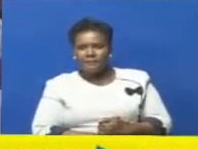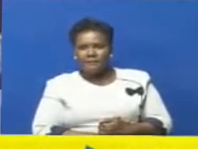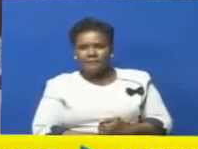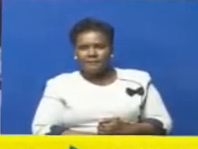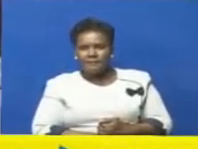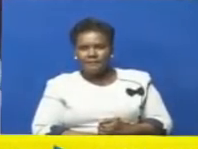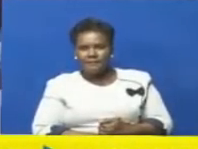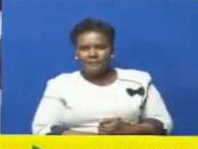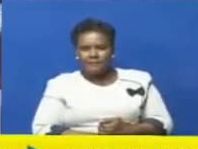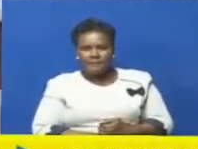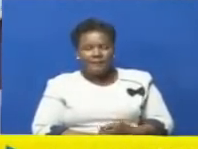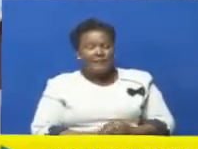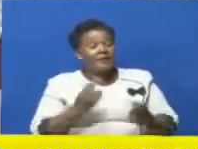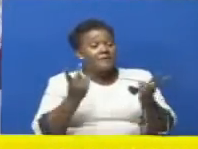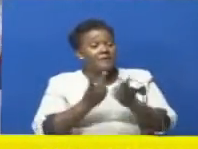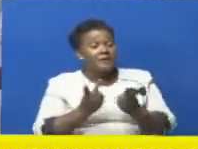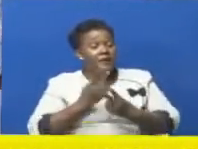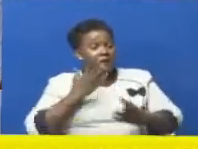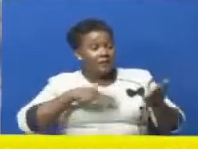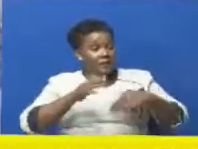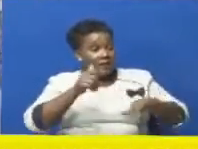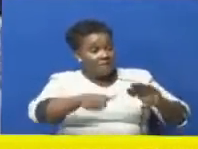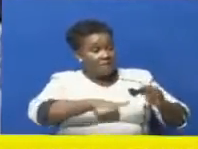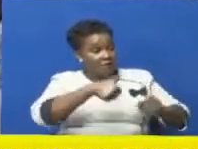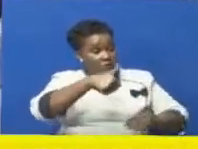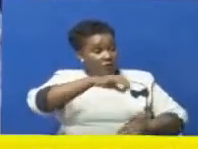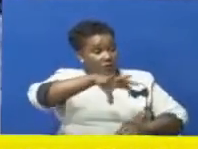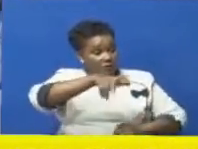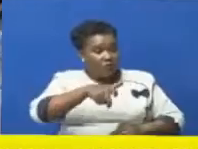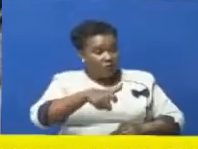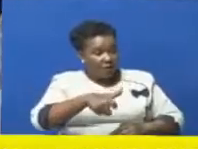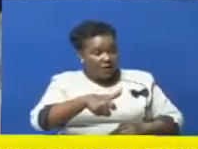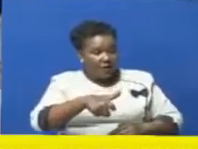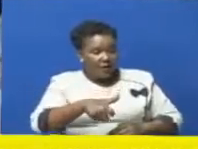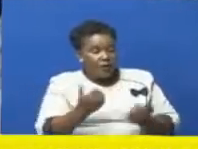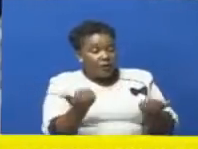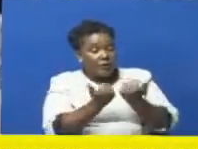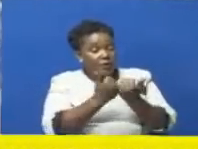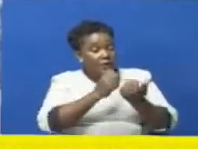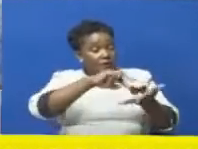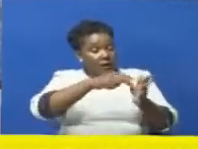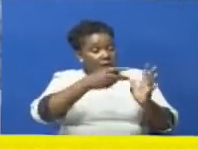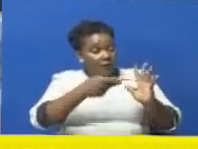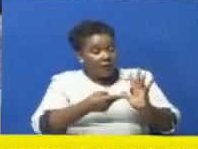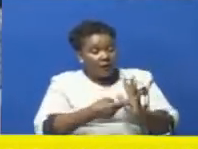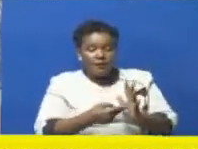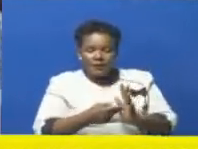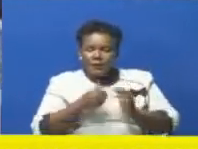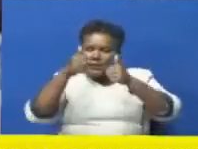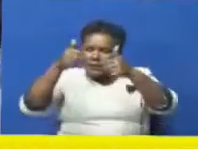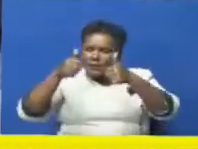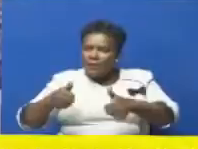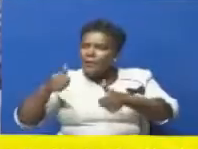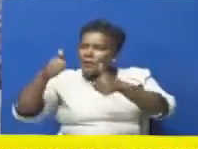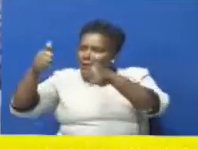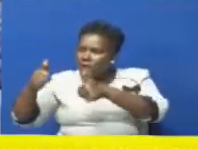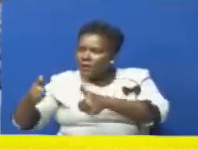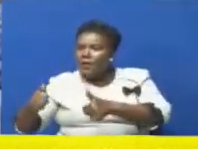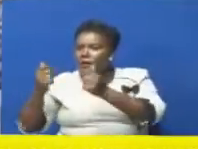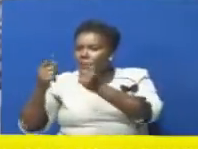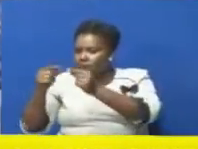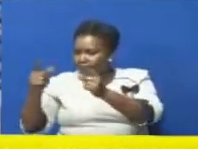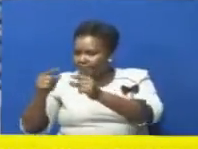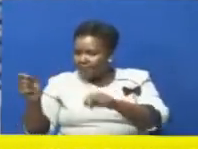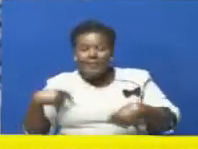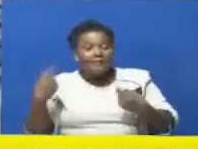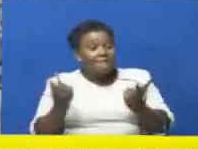Aidha amewataka viongozi wa mkoa huo kuja na mkakati mzuri wa kutangaza upekee wa dagaa hao na kusisitiza maafisa uvuvi